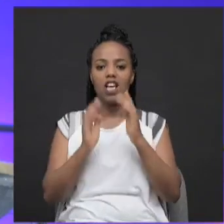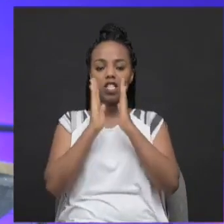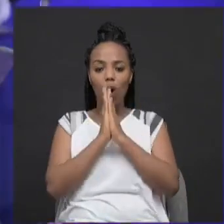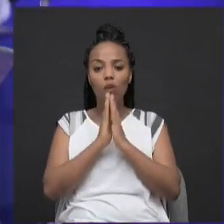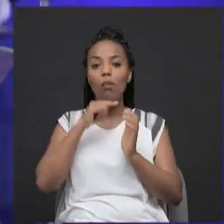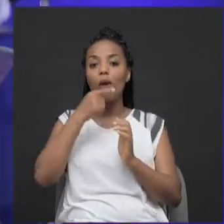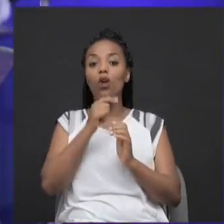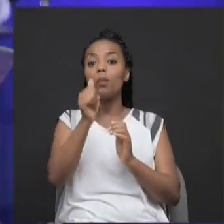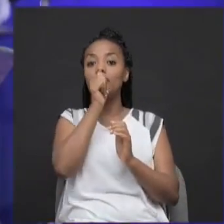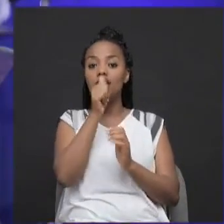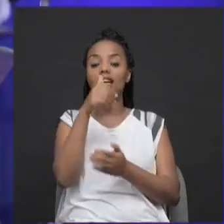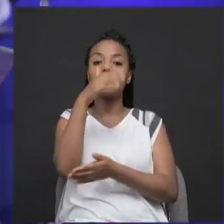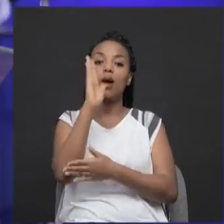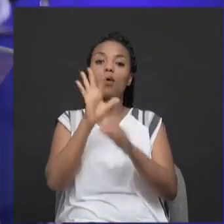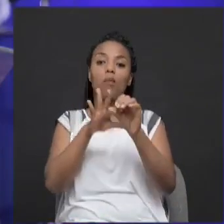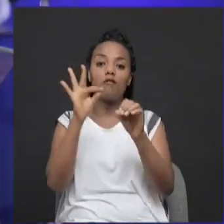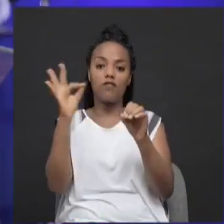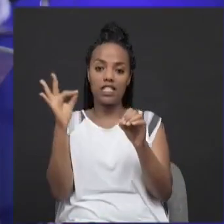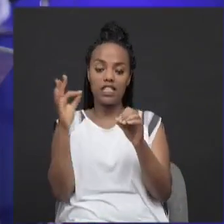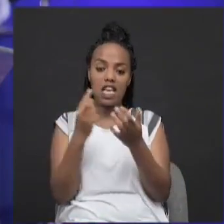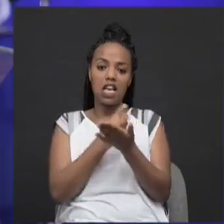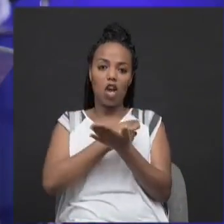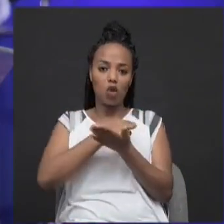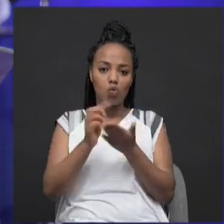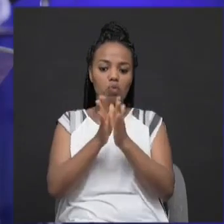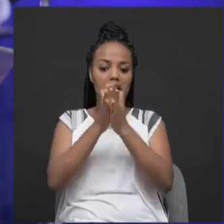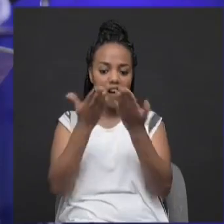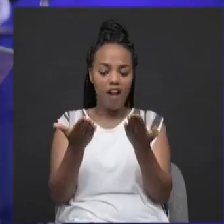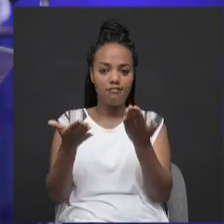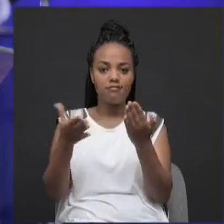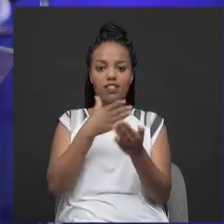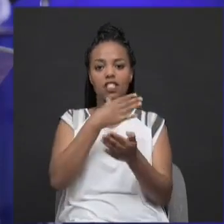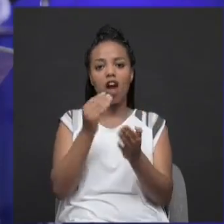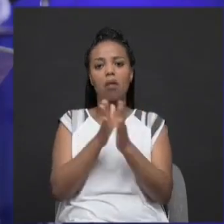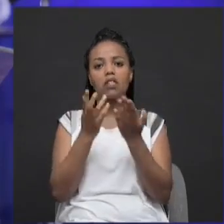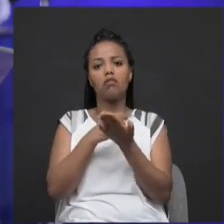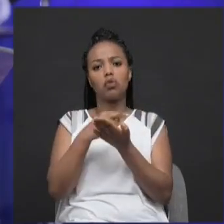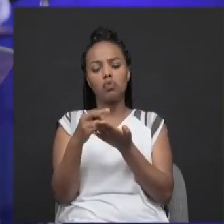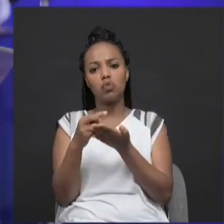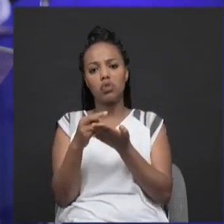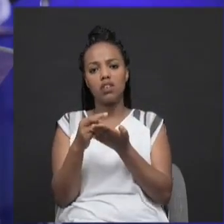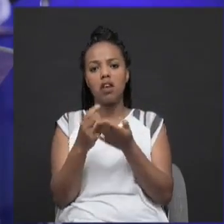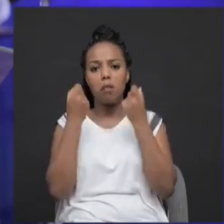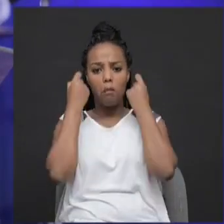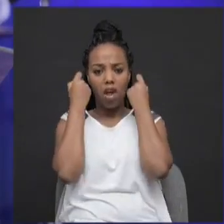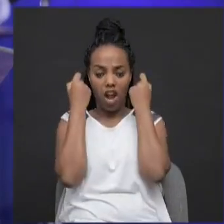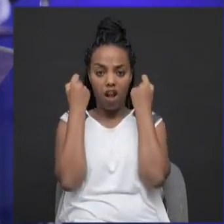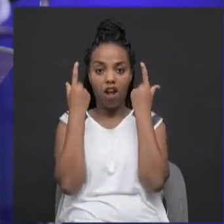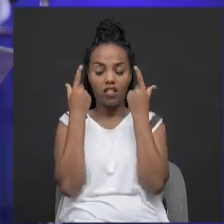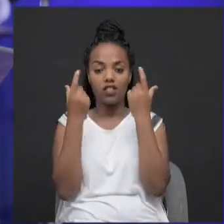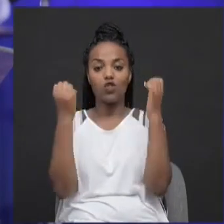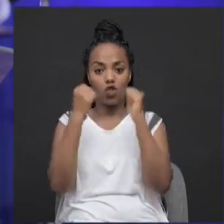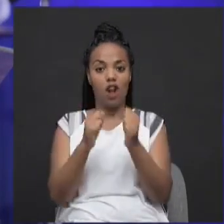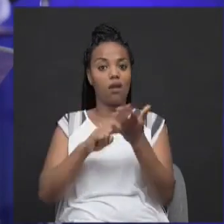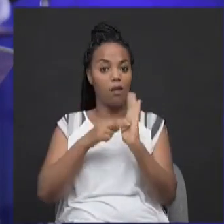ምስጢር ከእግዚአብሔር መንፈስ ከቅዱሳን መጽሐፍትና ከመጽሐፍ ቅዱስ ደግሞ መረዳት